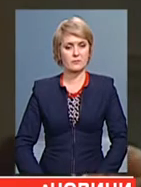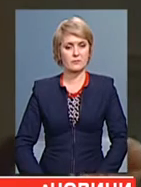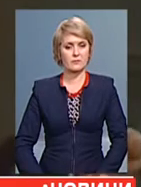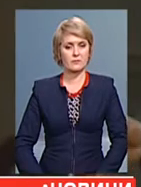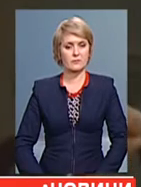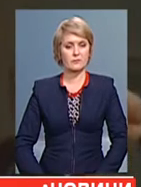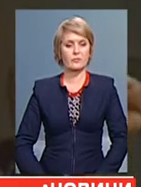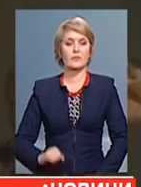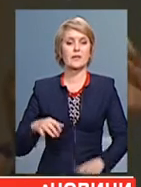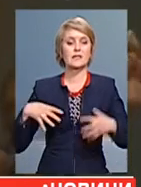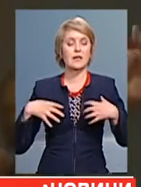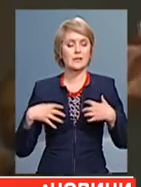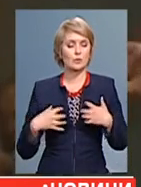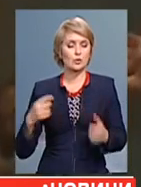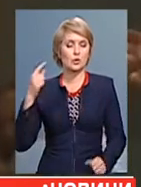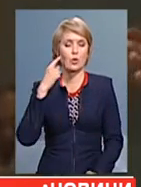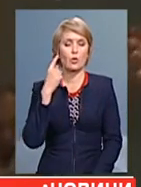Засмучені очі,